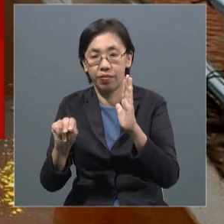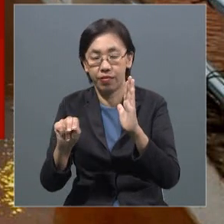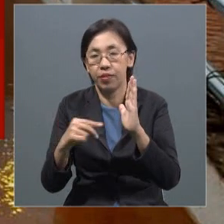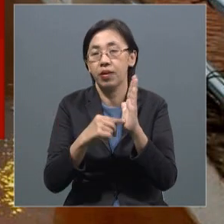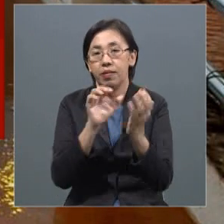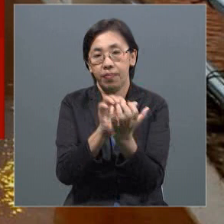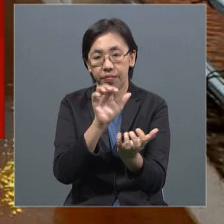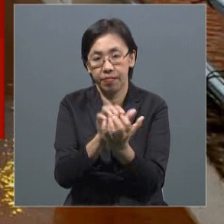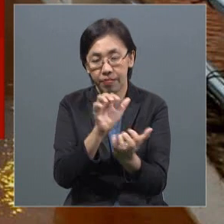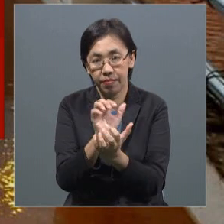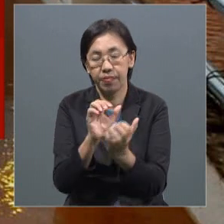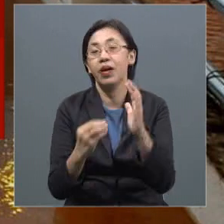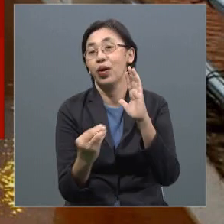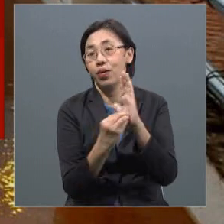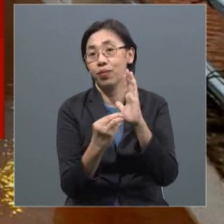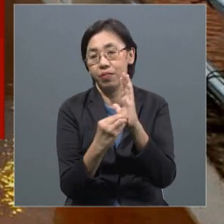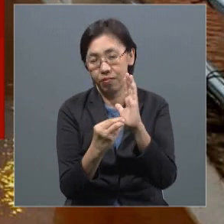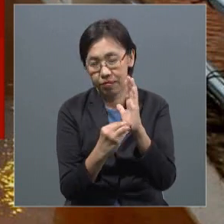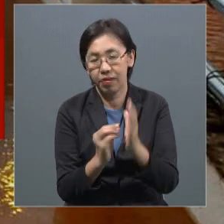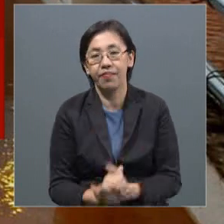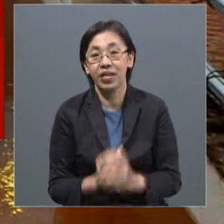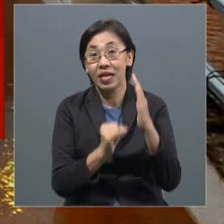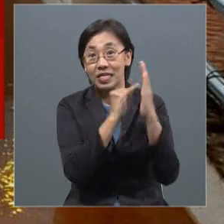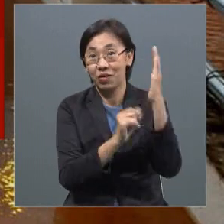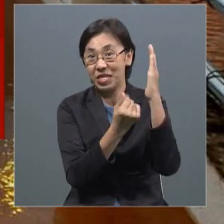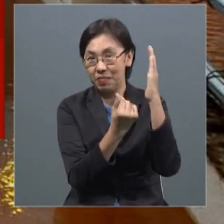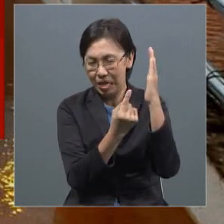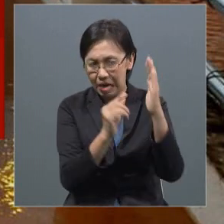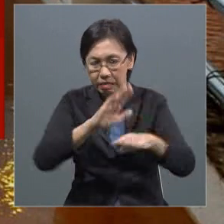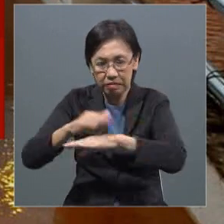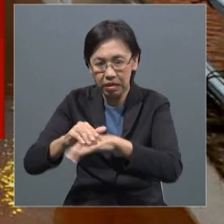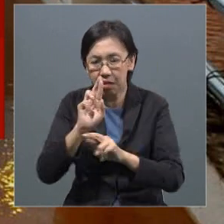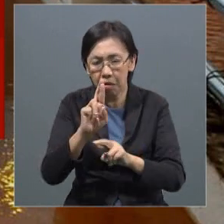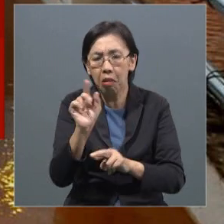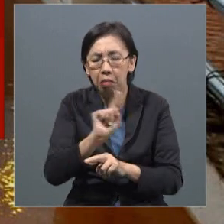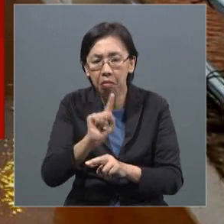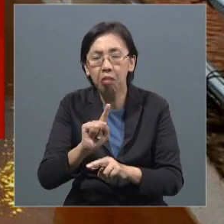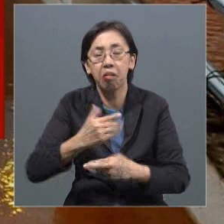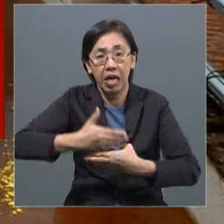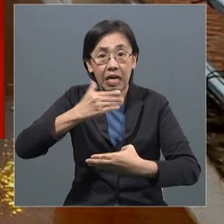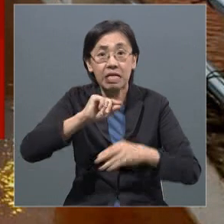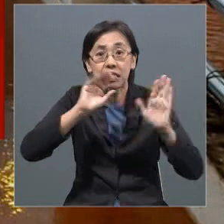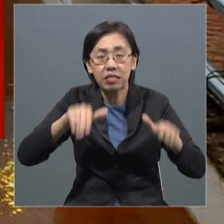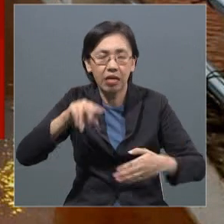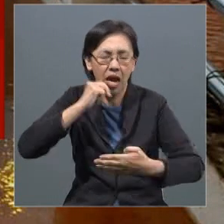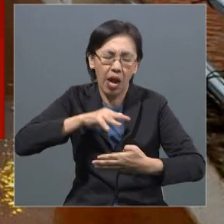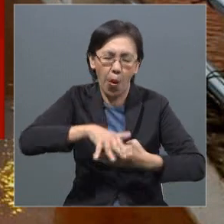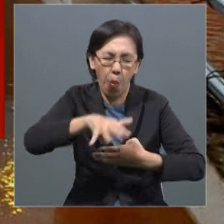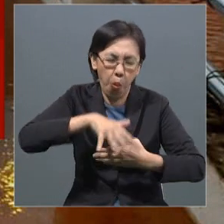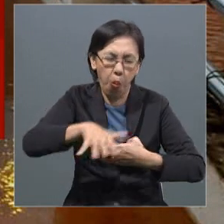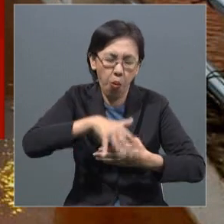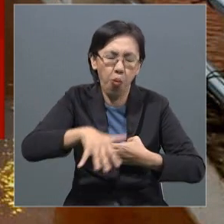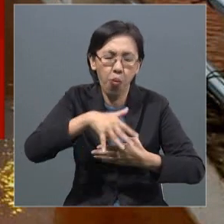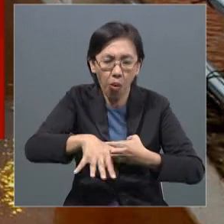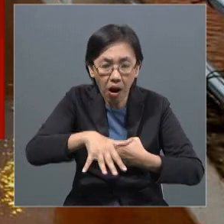สมุทรปราการและกรุงเทพมหานครให้เตรียมพร้อมรับสถานการหลังเขื่อนเจ้าพระยาเพิ่มการระบายน้ำลงสู่ท้ายเขื่อน